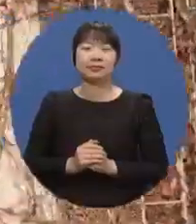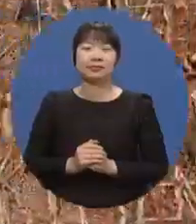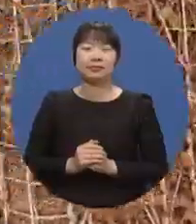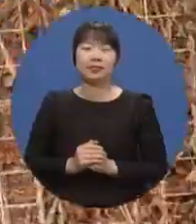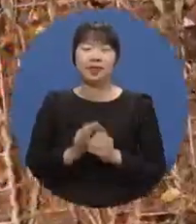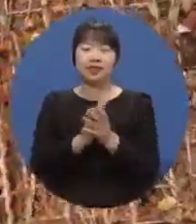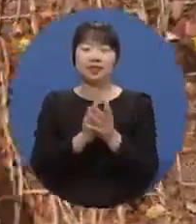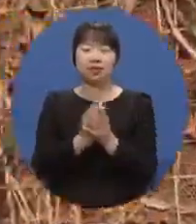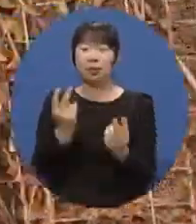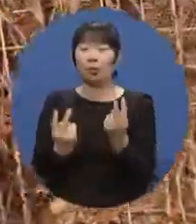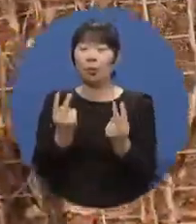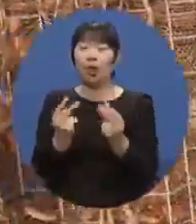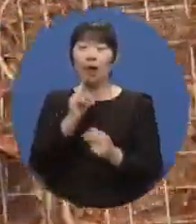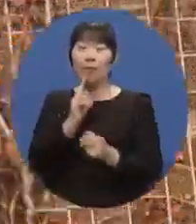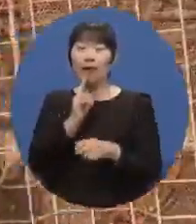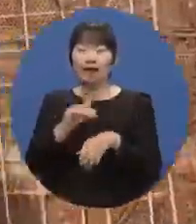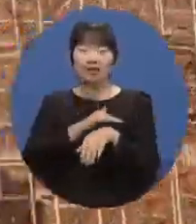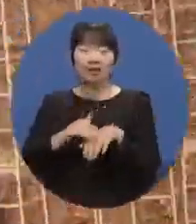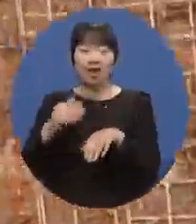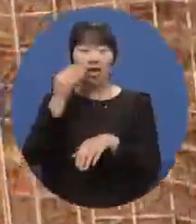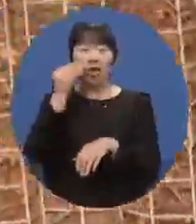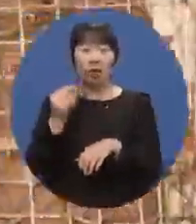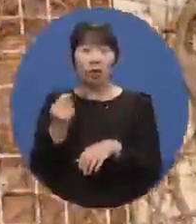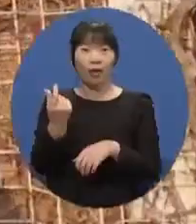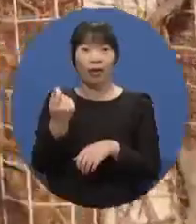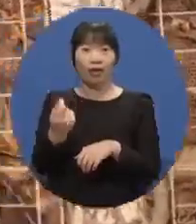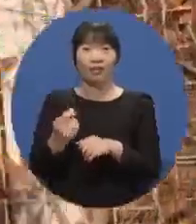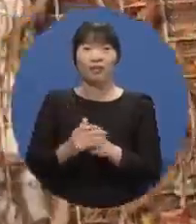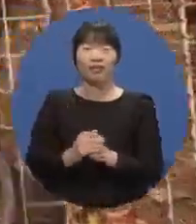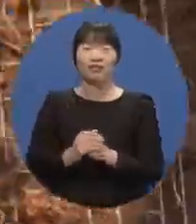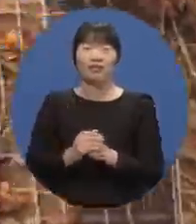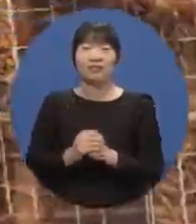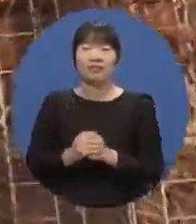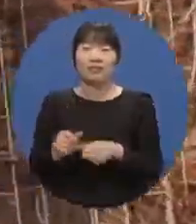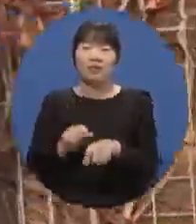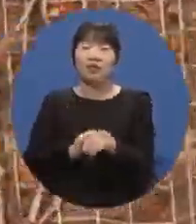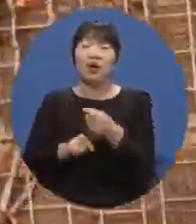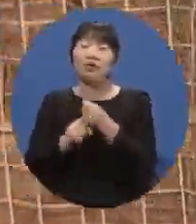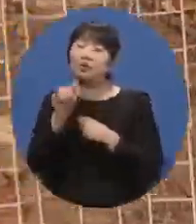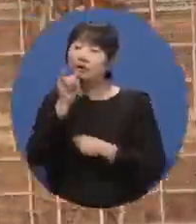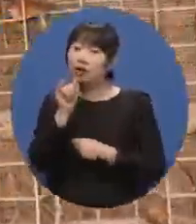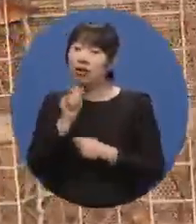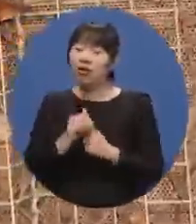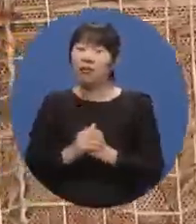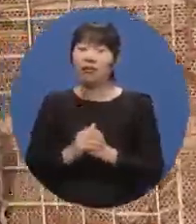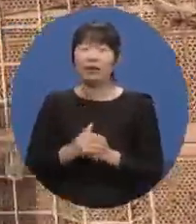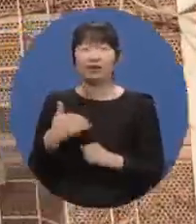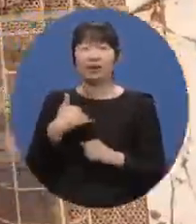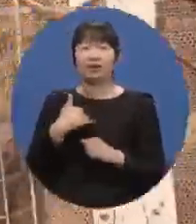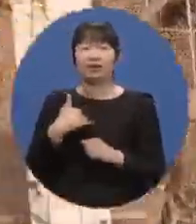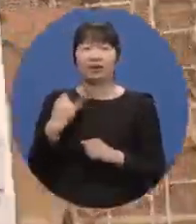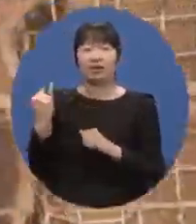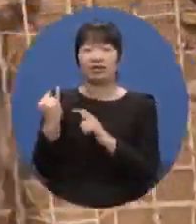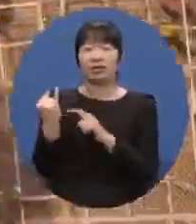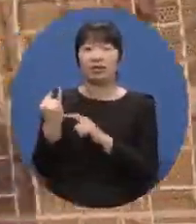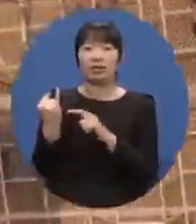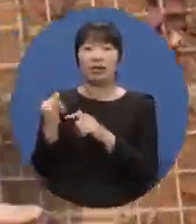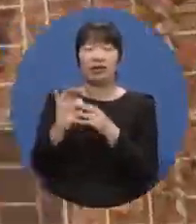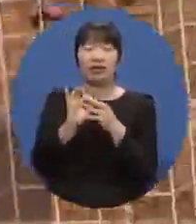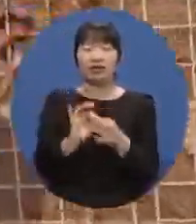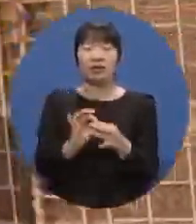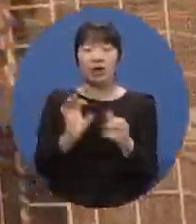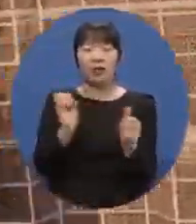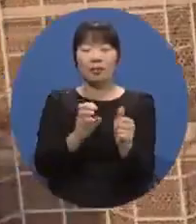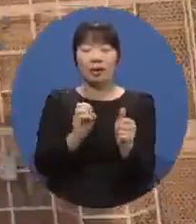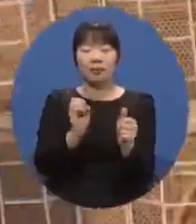서유리가 또래보다는 말을 되게 잘하는 것 같은데. 네. 특별한 뭐 이유가 있나요? 근데 저희가 서유리 할 때 계속